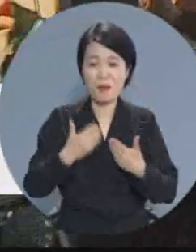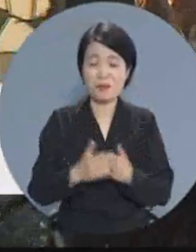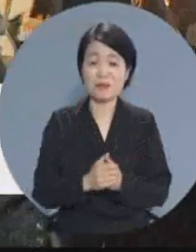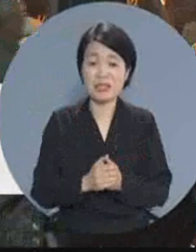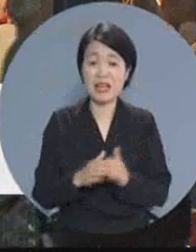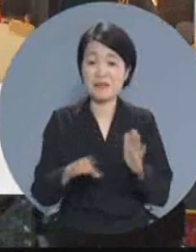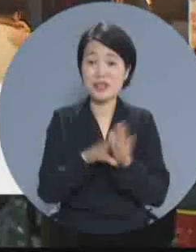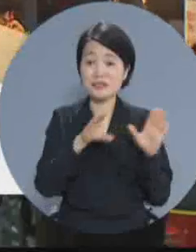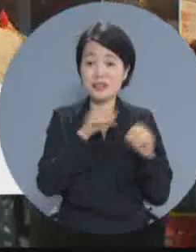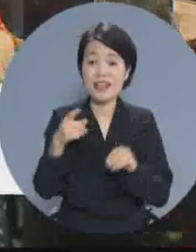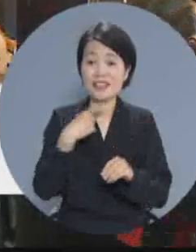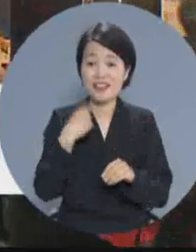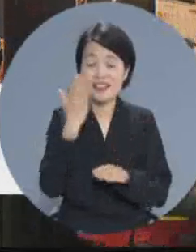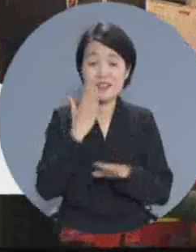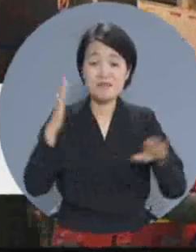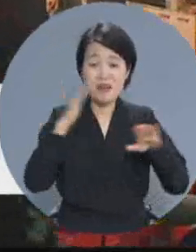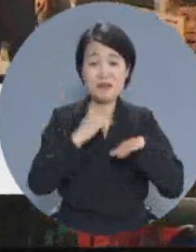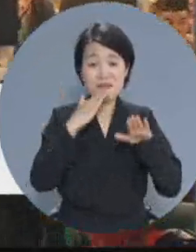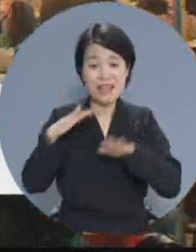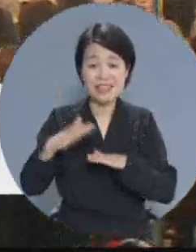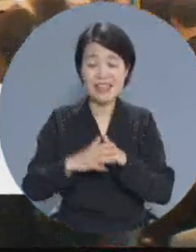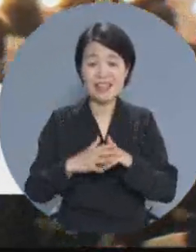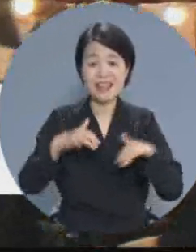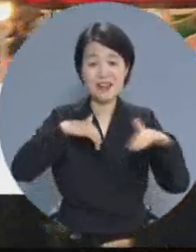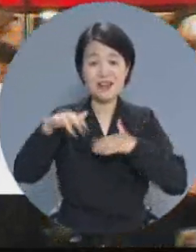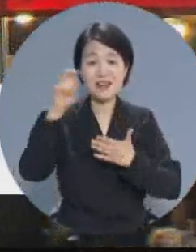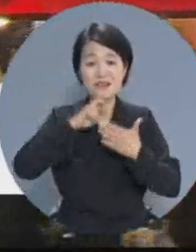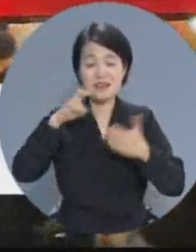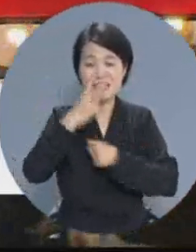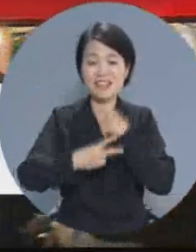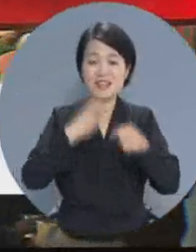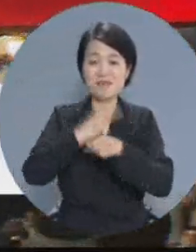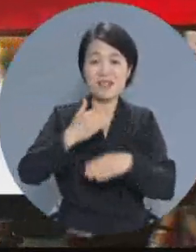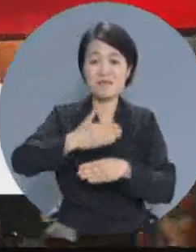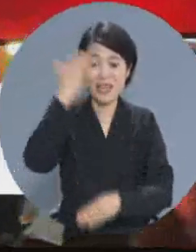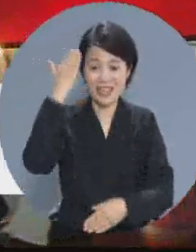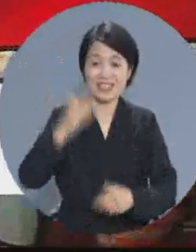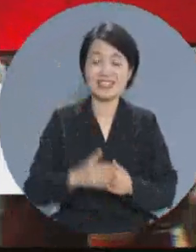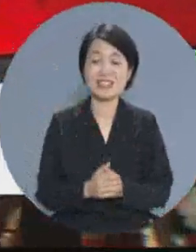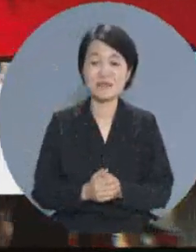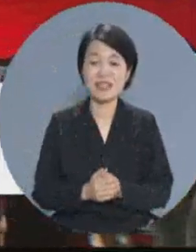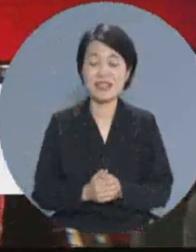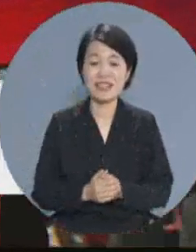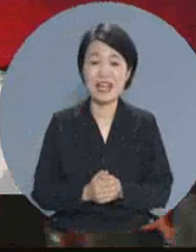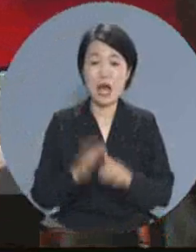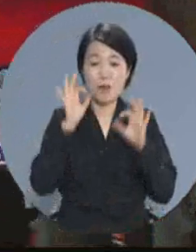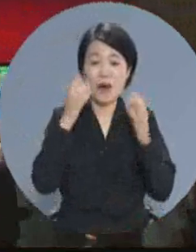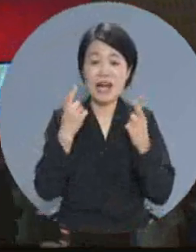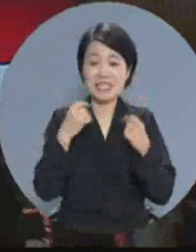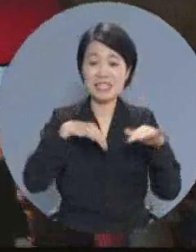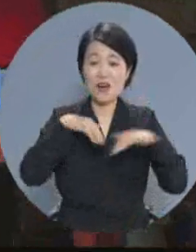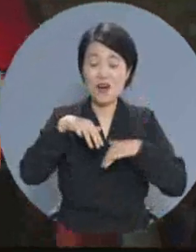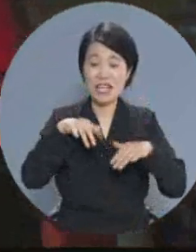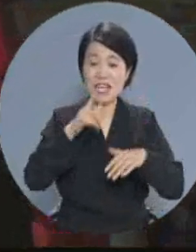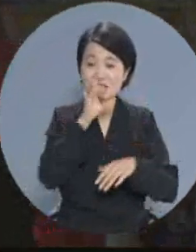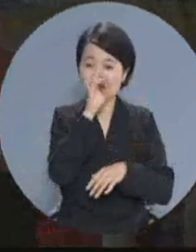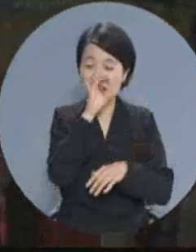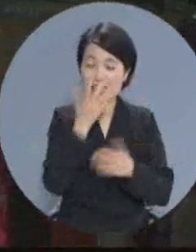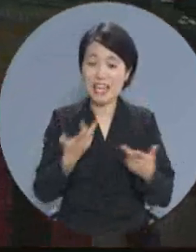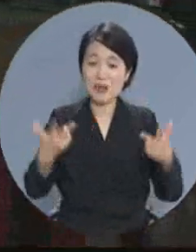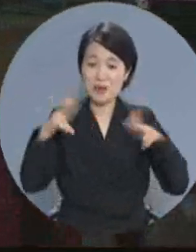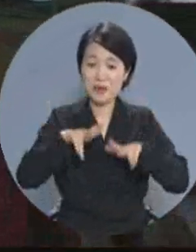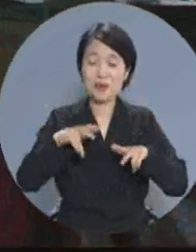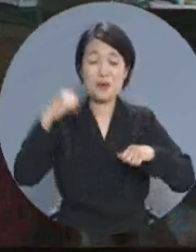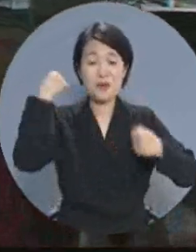코로나로 중단됐던 여수밤바다 낭만버스킹 공연도 2년 만에 재개됐습니다. 보시는 것처럼 낭만포차 거리 중앙에 꾸며진